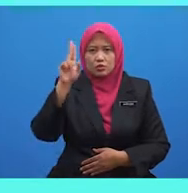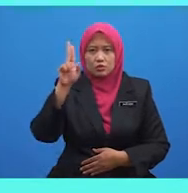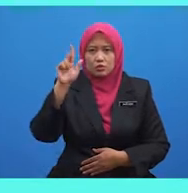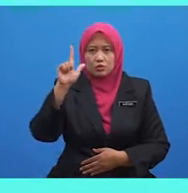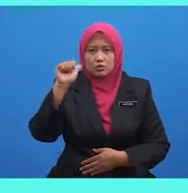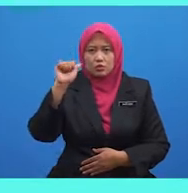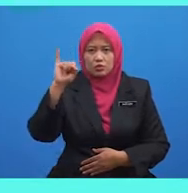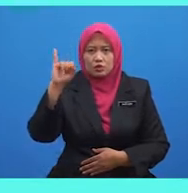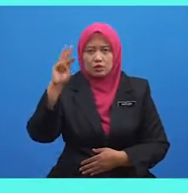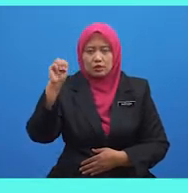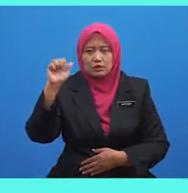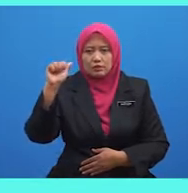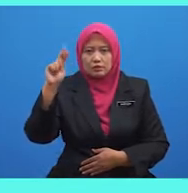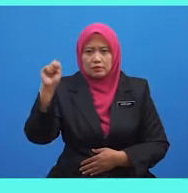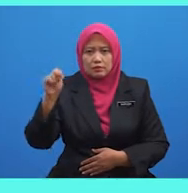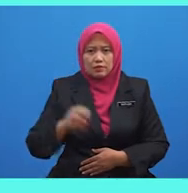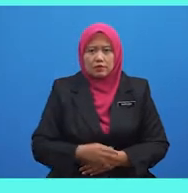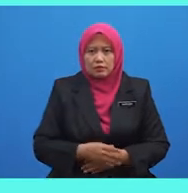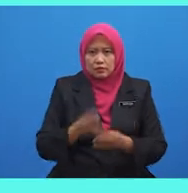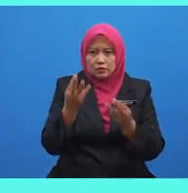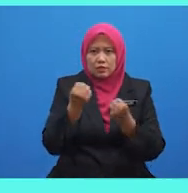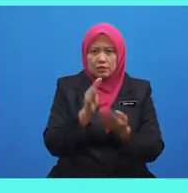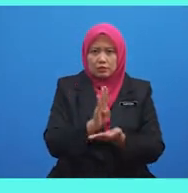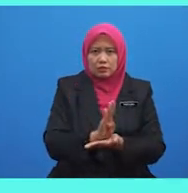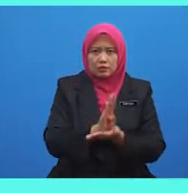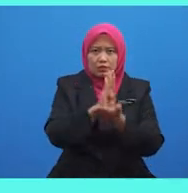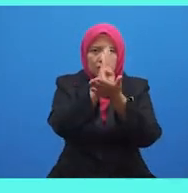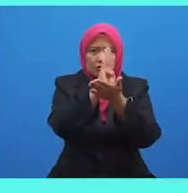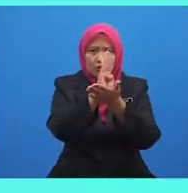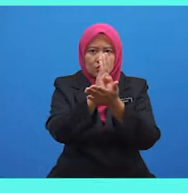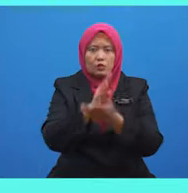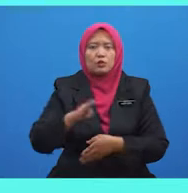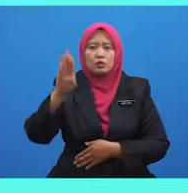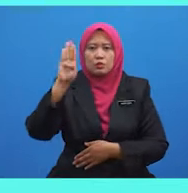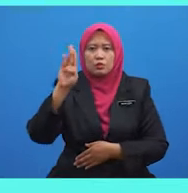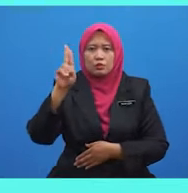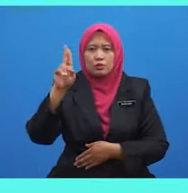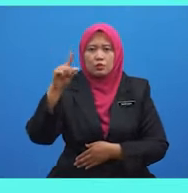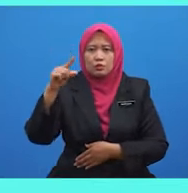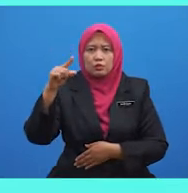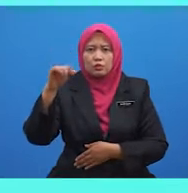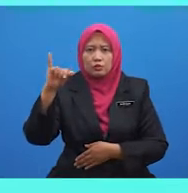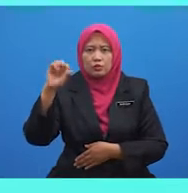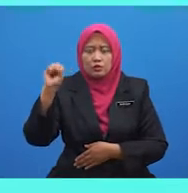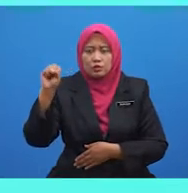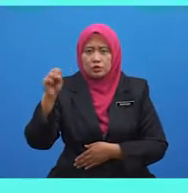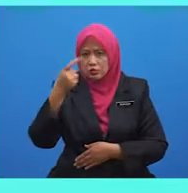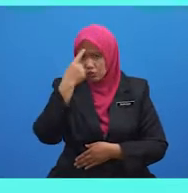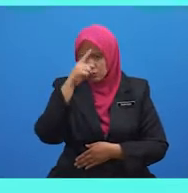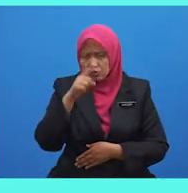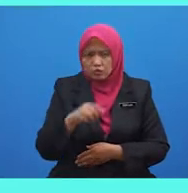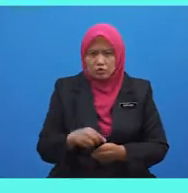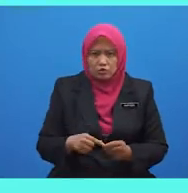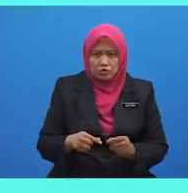Shah IV meminta bantuan Opu Bugis lima bersaudara untuk mengusir Raja Kecil. Tahukah